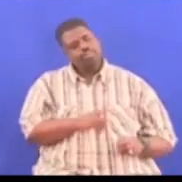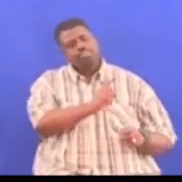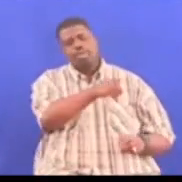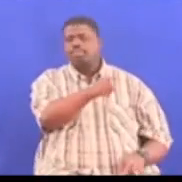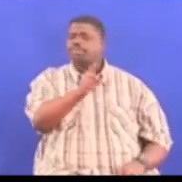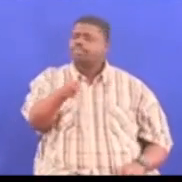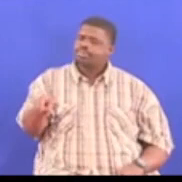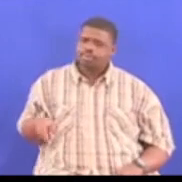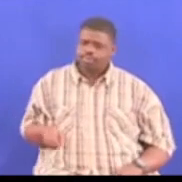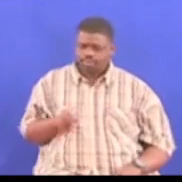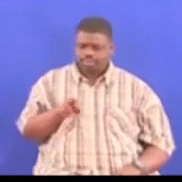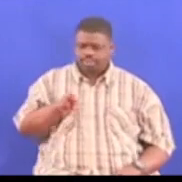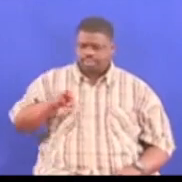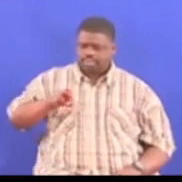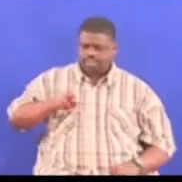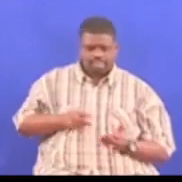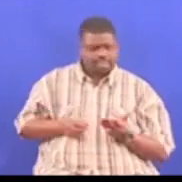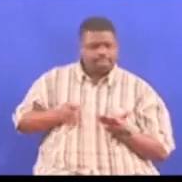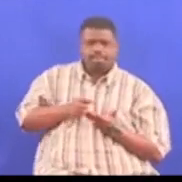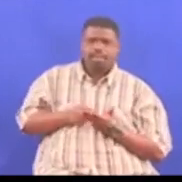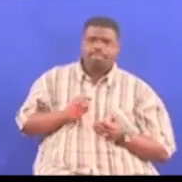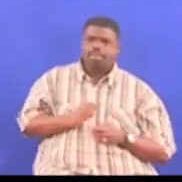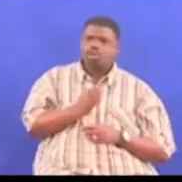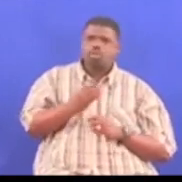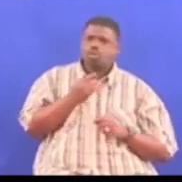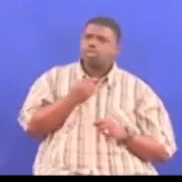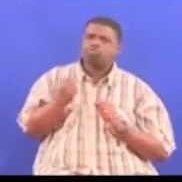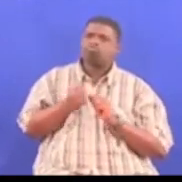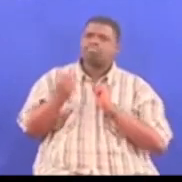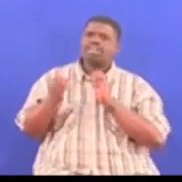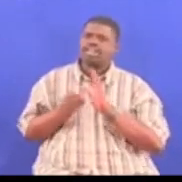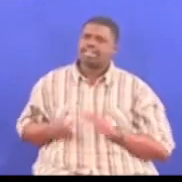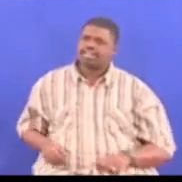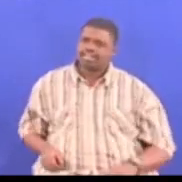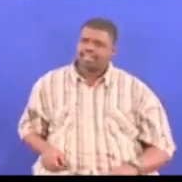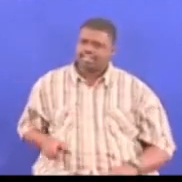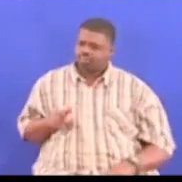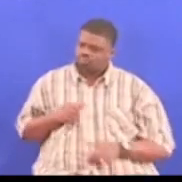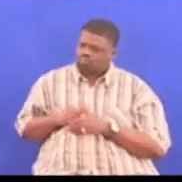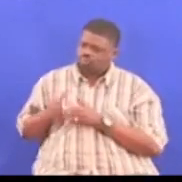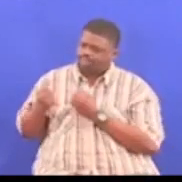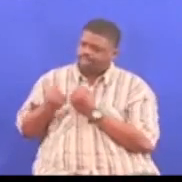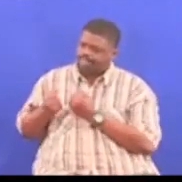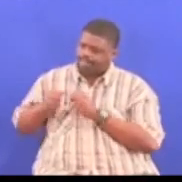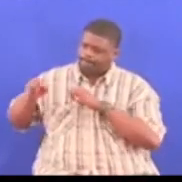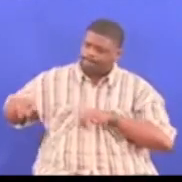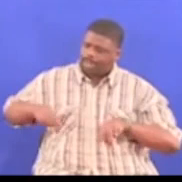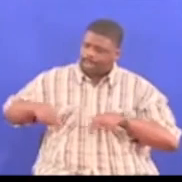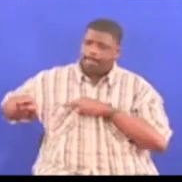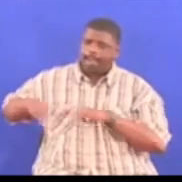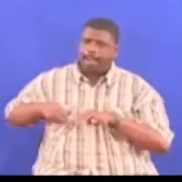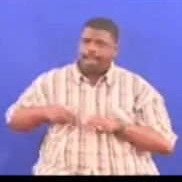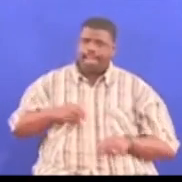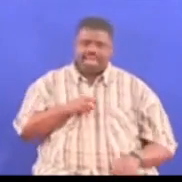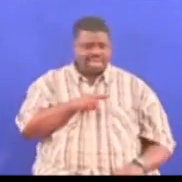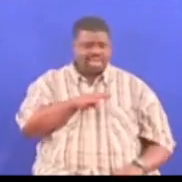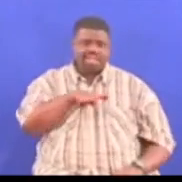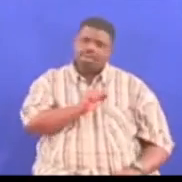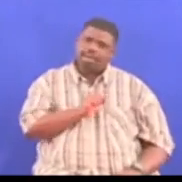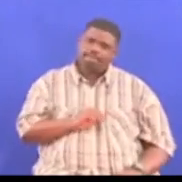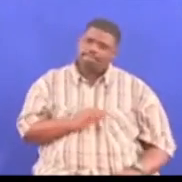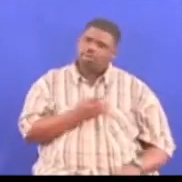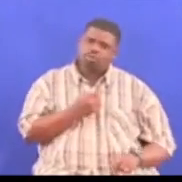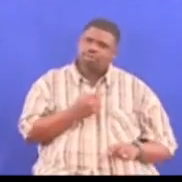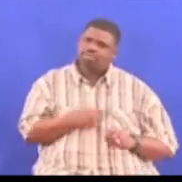48 riba yaani tuna watu hewa mtu umel mika riba bilion 4